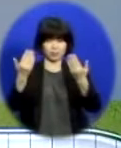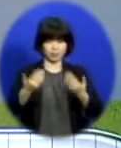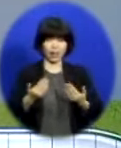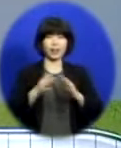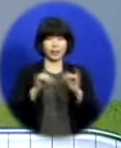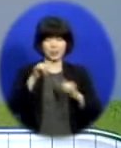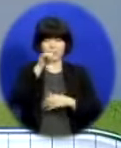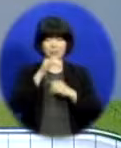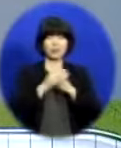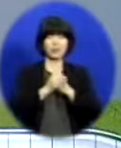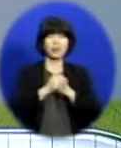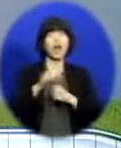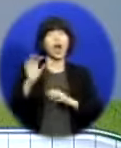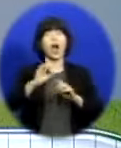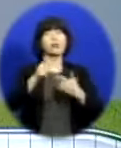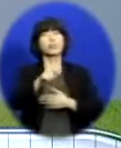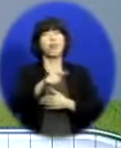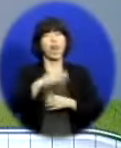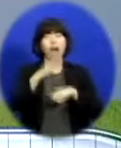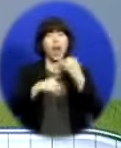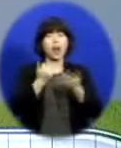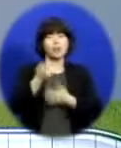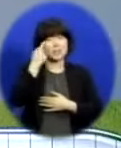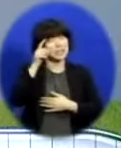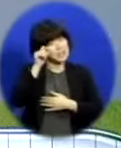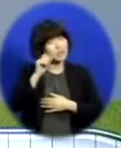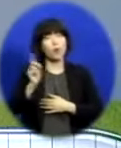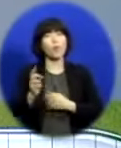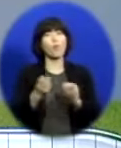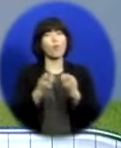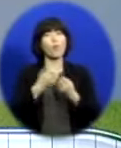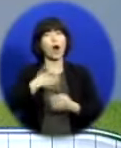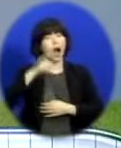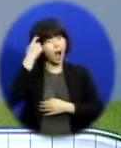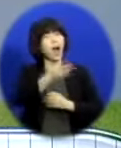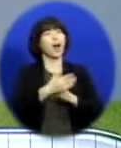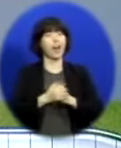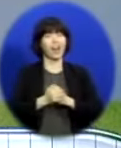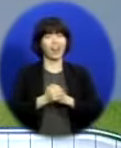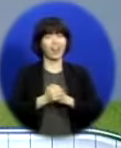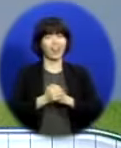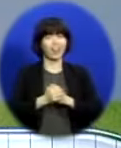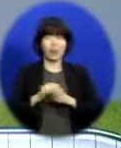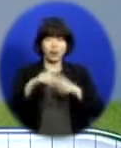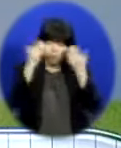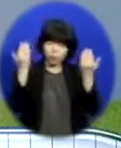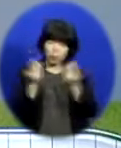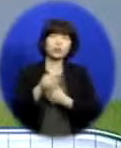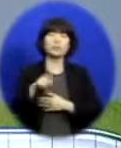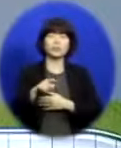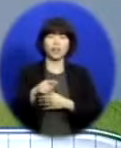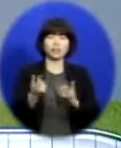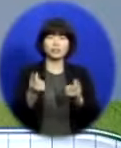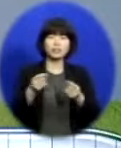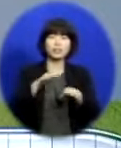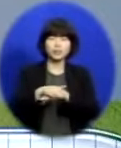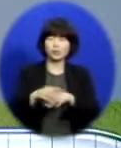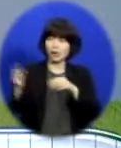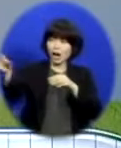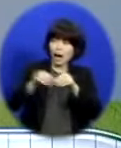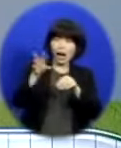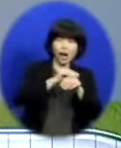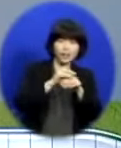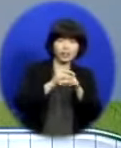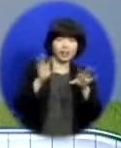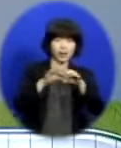계셨어요 아니 그게 하나님의 윙크 어떻게 아느냐 예 모든 걸 다 그런 식으로 다 갖다가 해석해